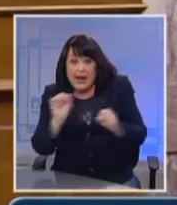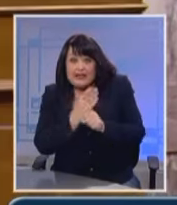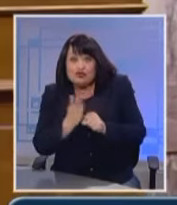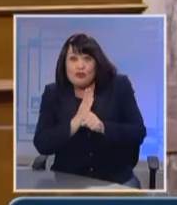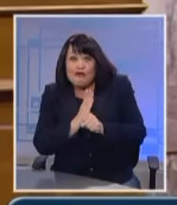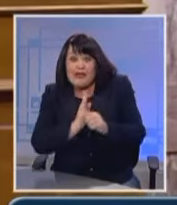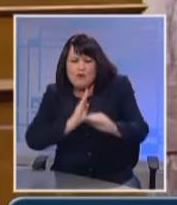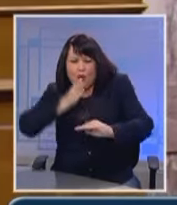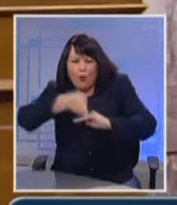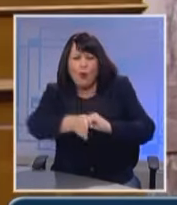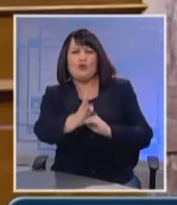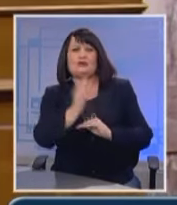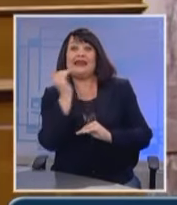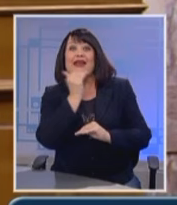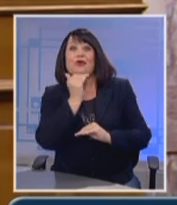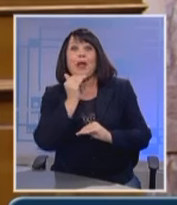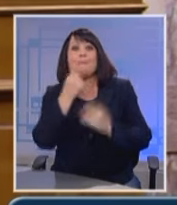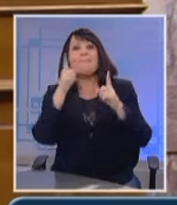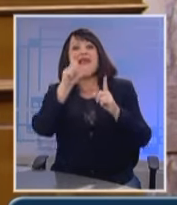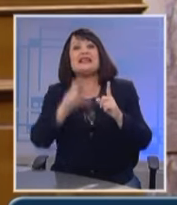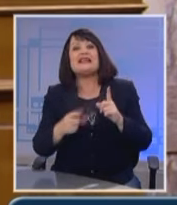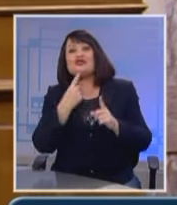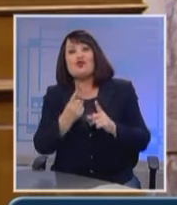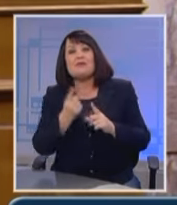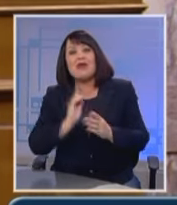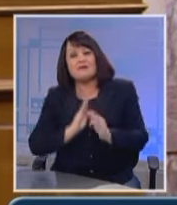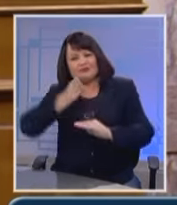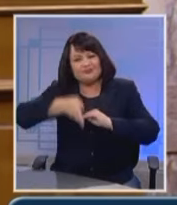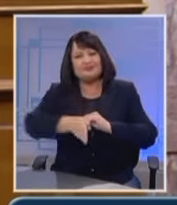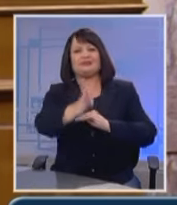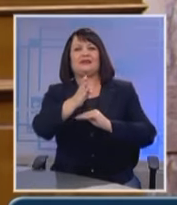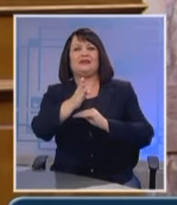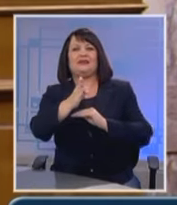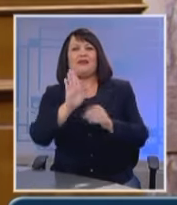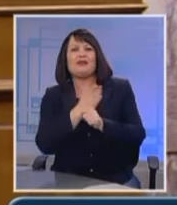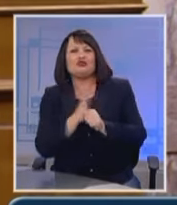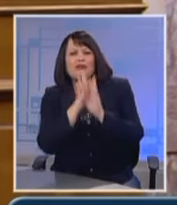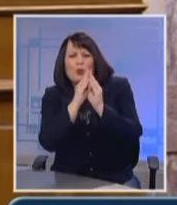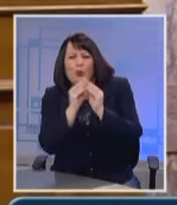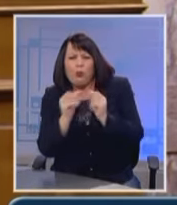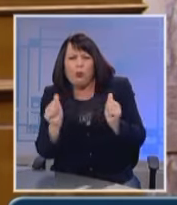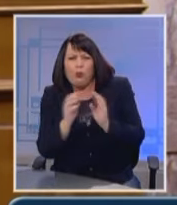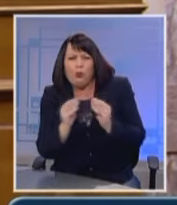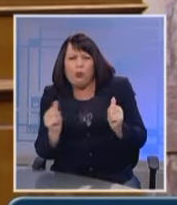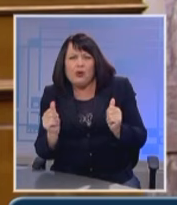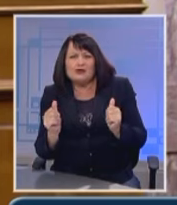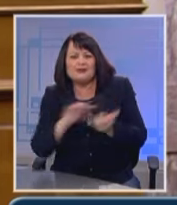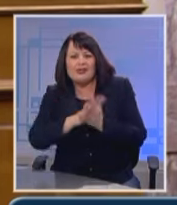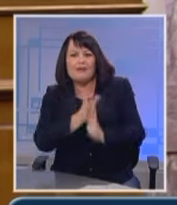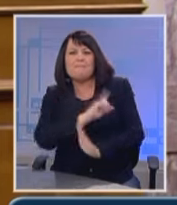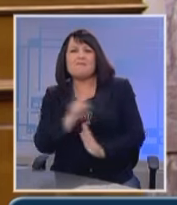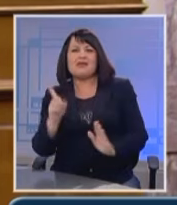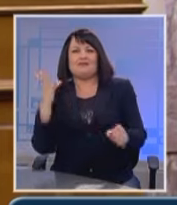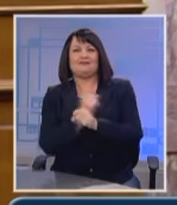άλμα. Πολύ πιο γρήγορα από τη φθορά. Υπερβήκατε τη φθορά. Τη μετατρέψατε και αυτήν